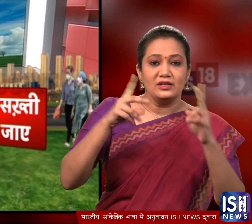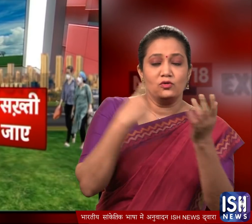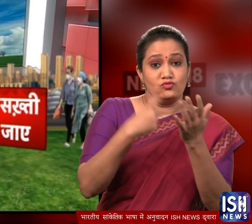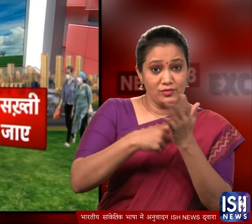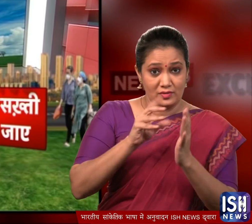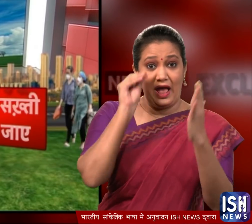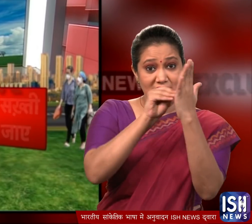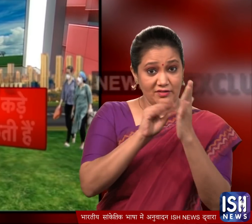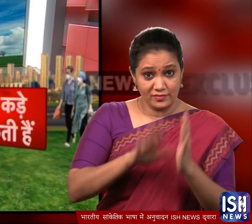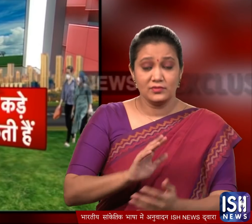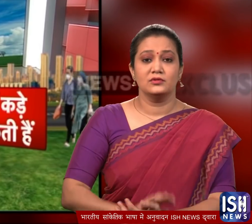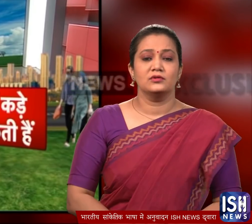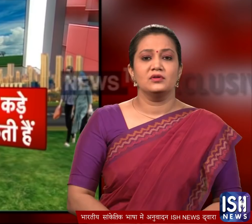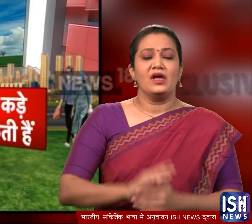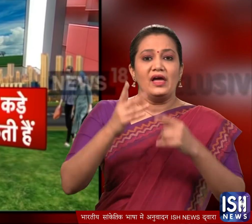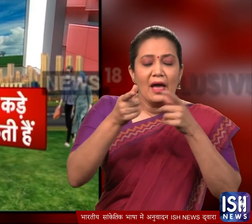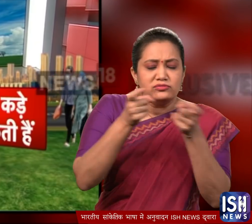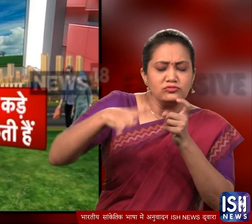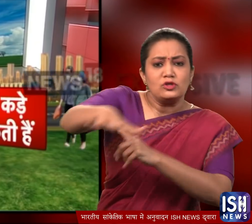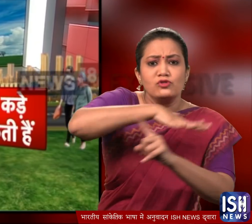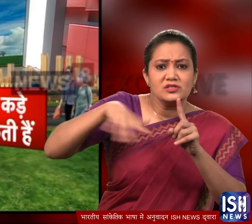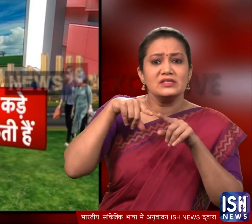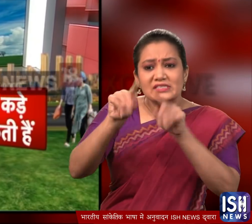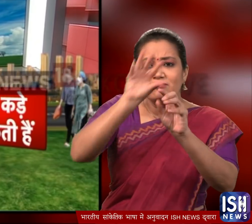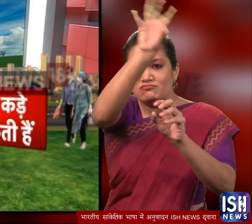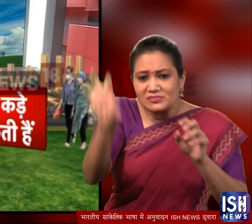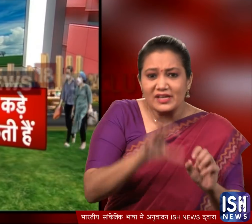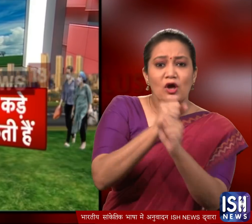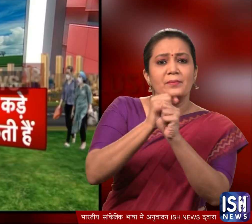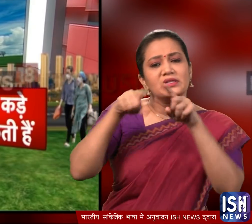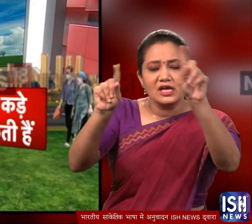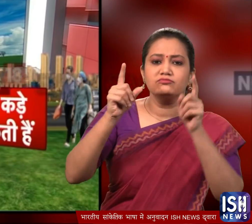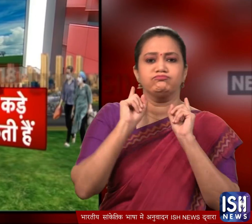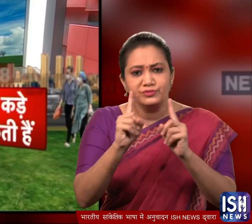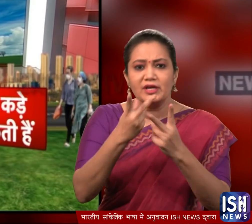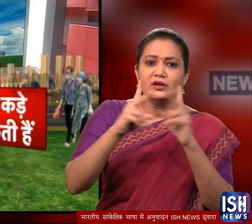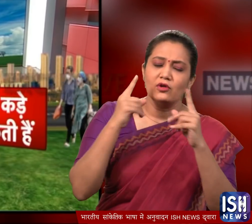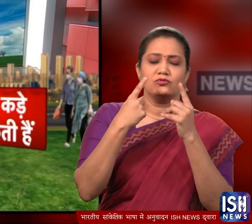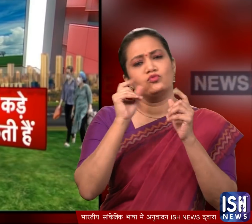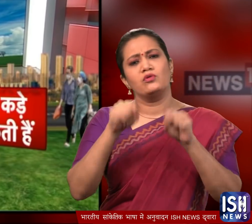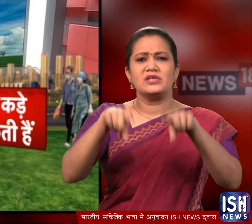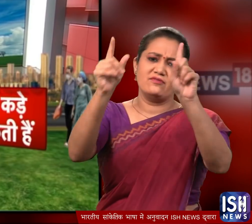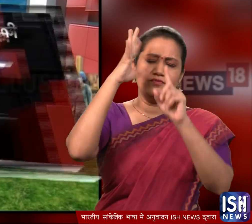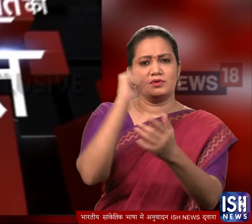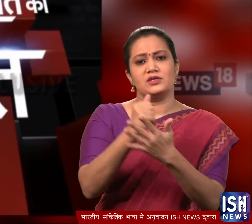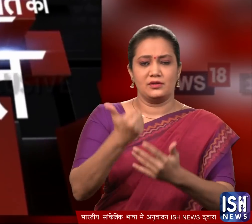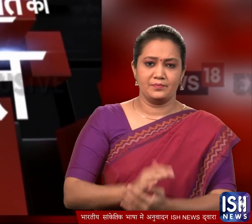दिशा निर्देशों में यह भी साफ किया गया है कि हालात के हिसाब से राज्य सरकारें सख्ती बढ़ा भी सकती हैं और कड़े फैसले भी ले सकती